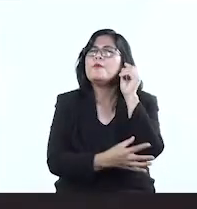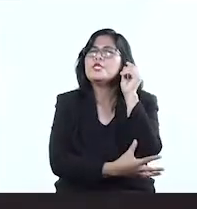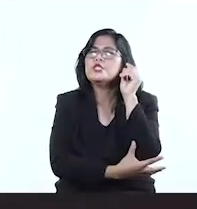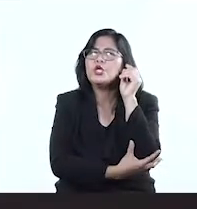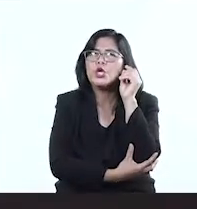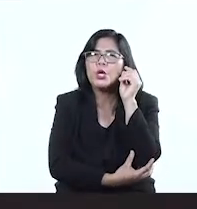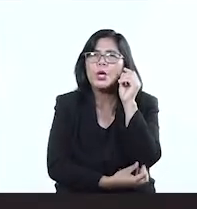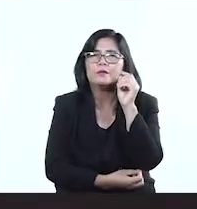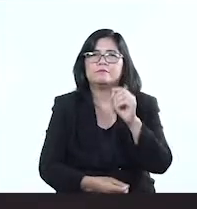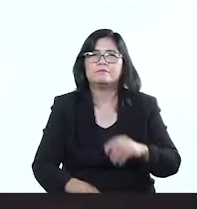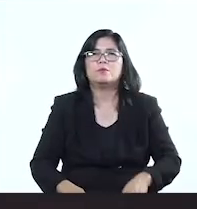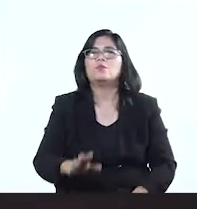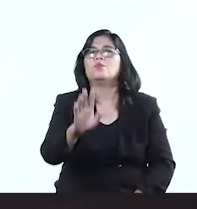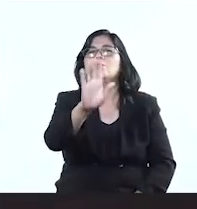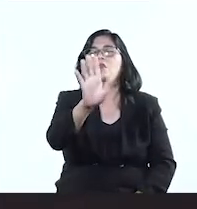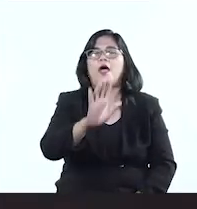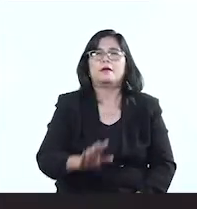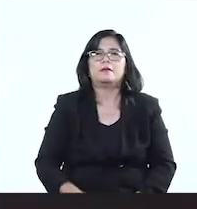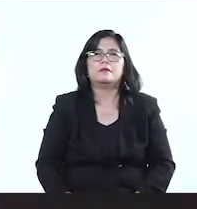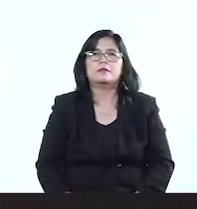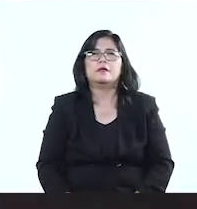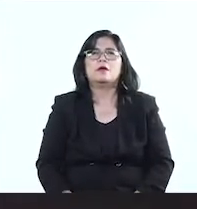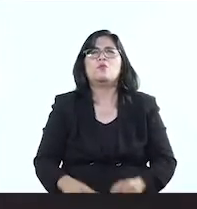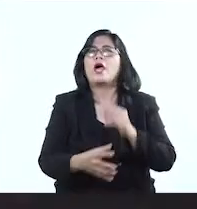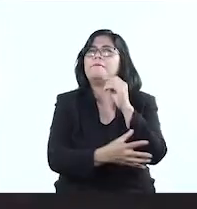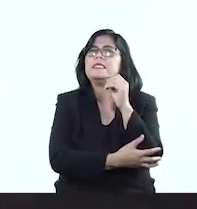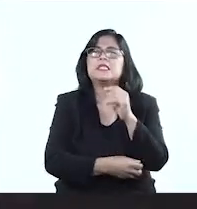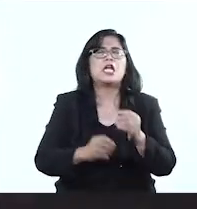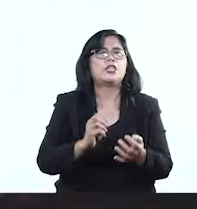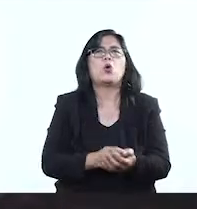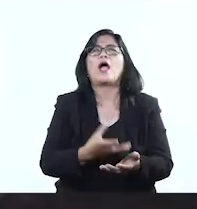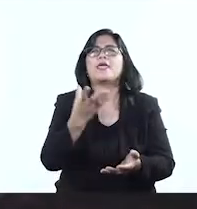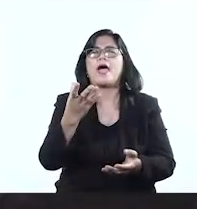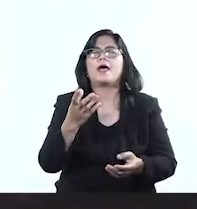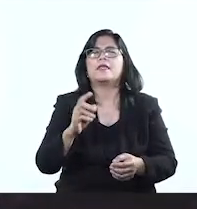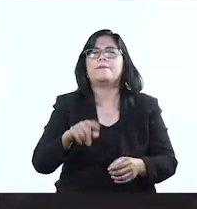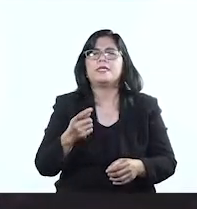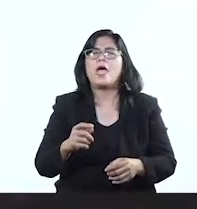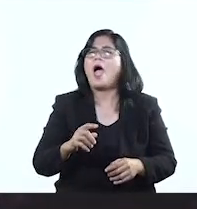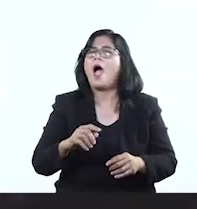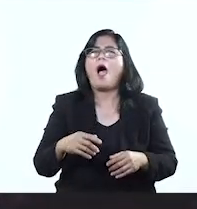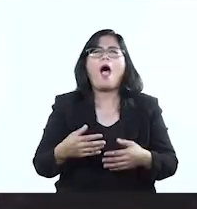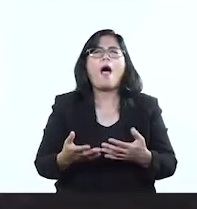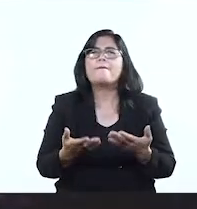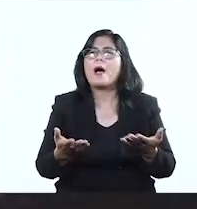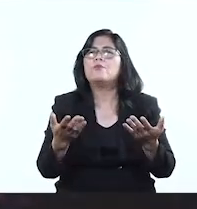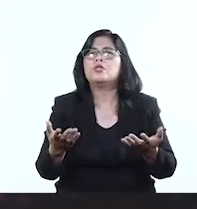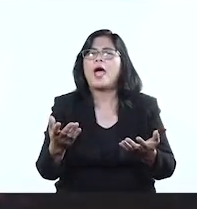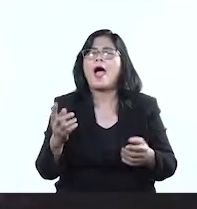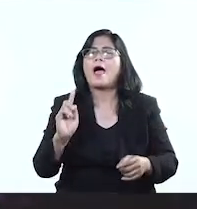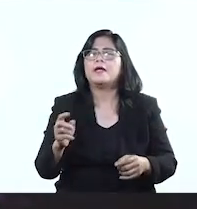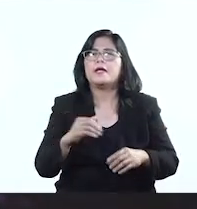atau kaya nya yang paling penting apa saja yang kita punya kita pakai buat kemuliaan Tuhan dan kegerakan rohani